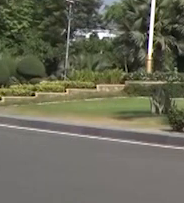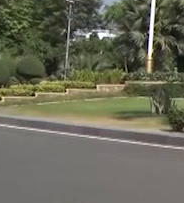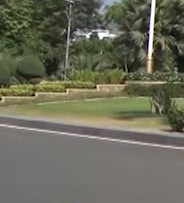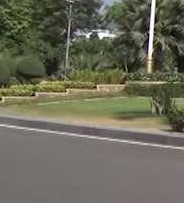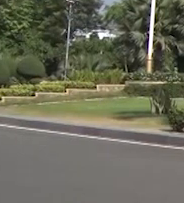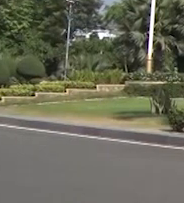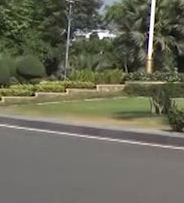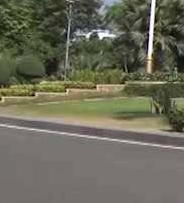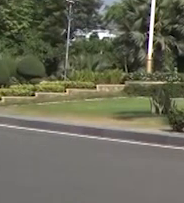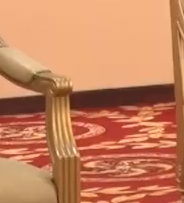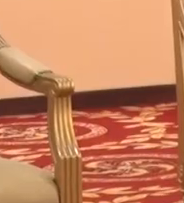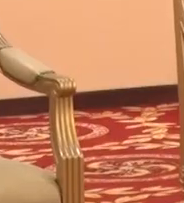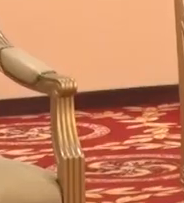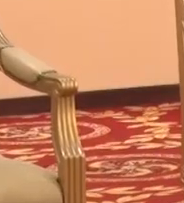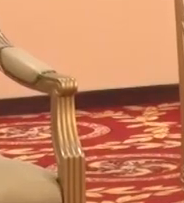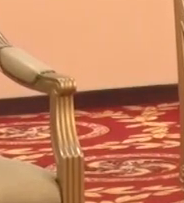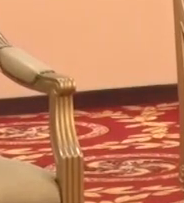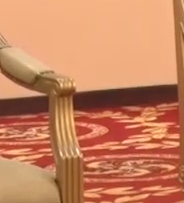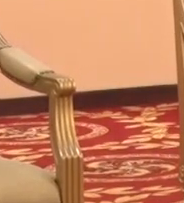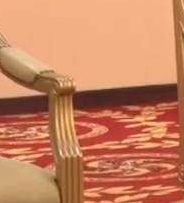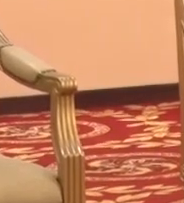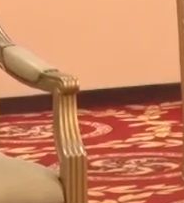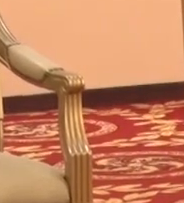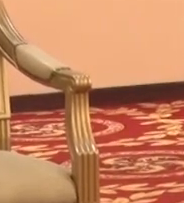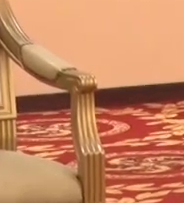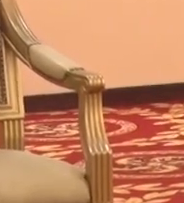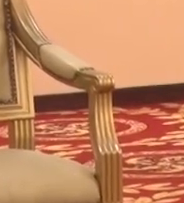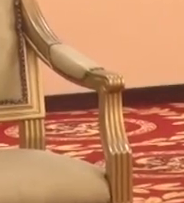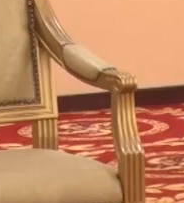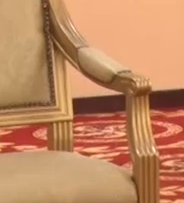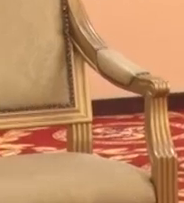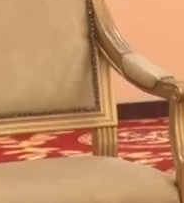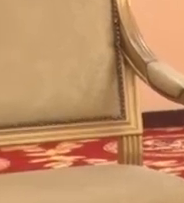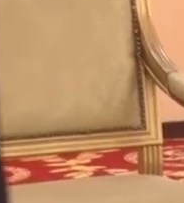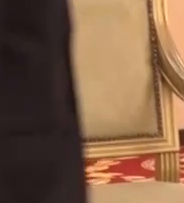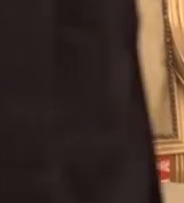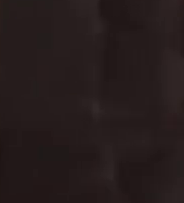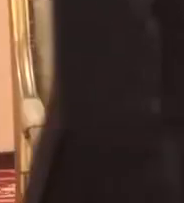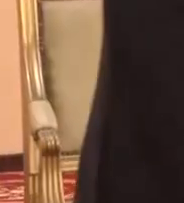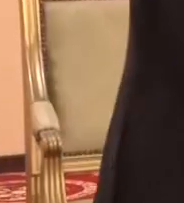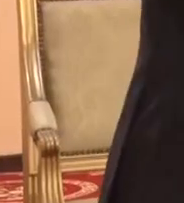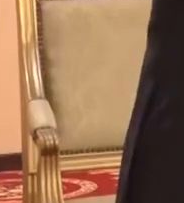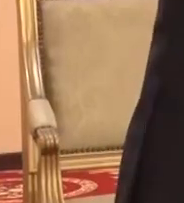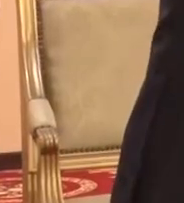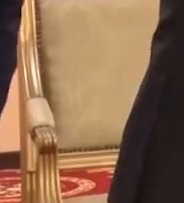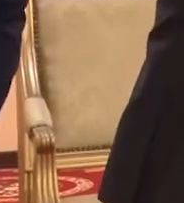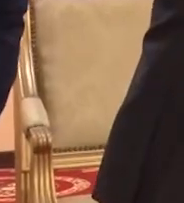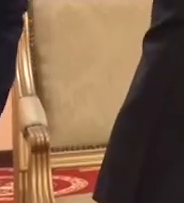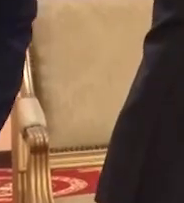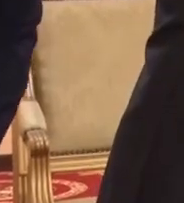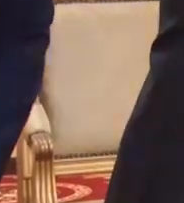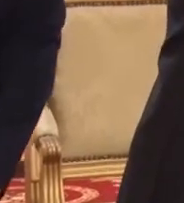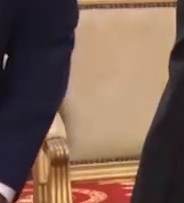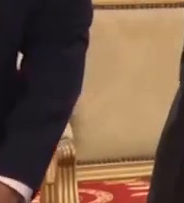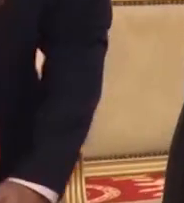นรูซีลทั้งที่มาภายปีใครใส่ห้าชั้นปีปอนมาภายปีเวลีมองดับบุญสามสิบนาทีสมดัชวิบอลเซนาเพกไดไซ